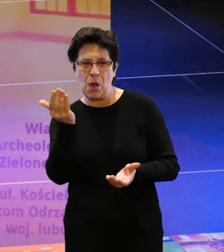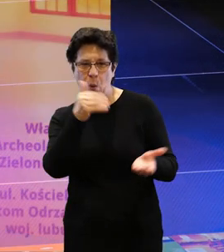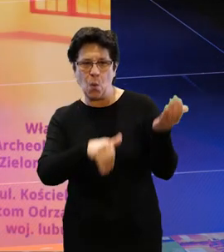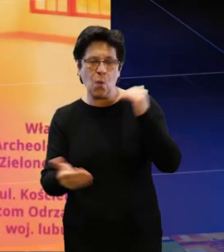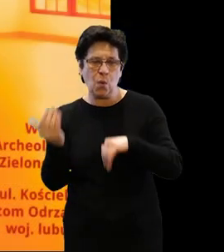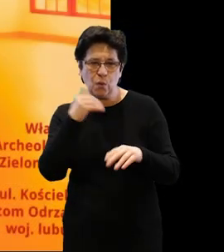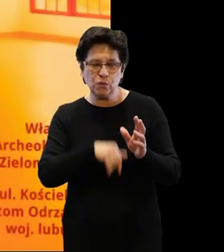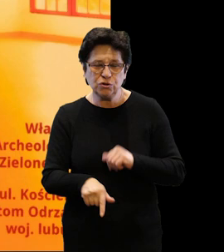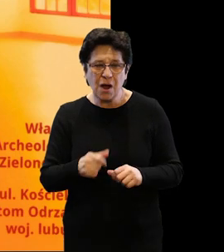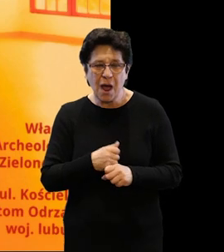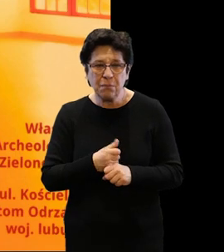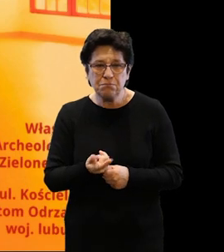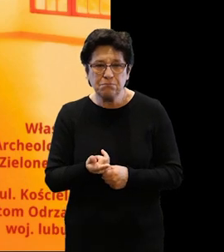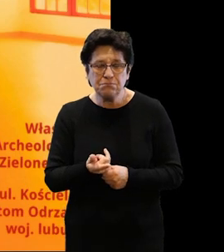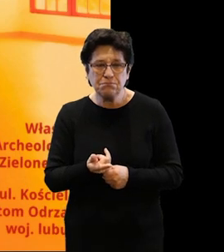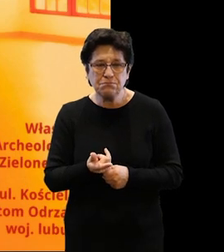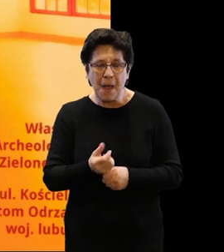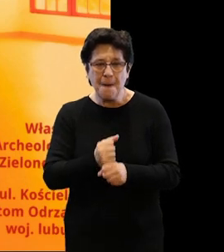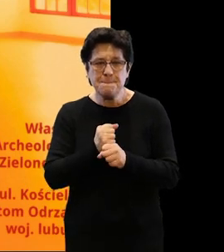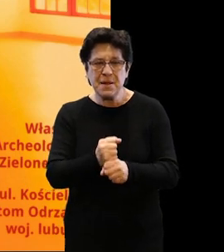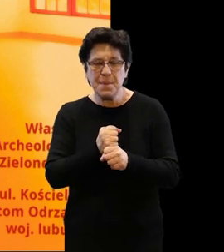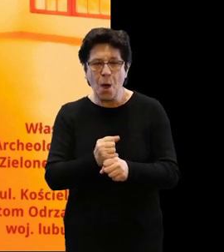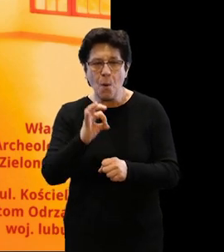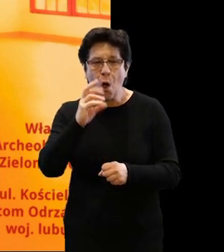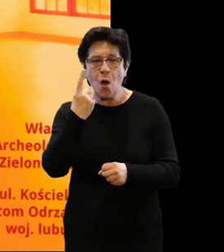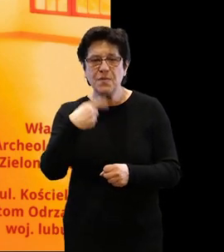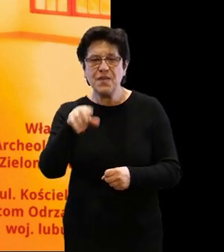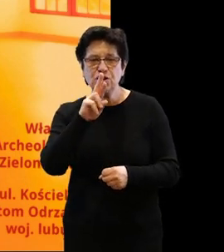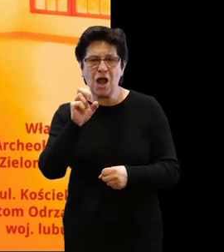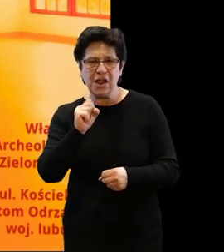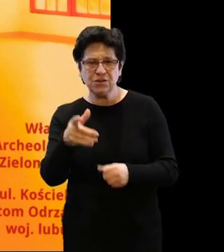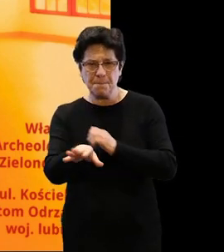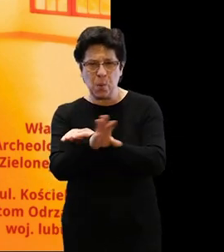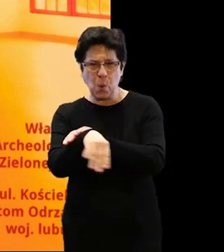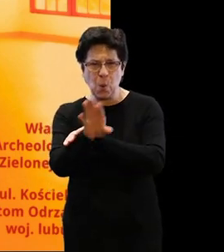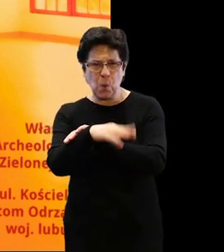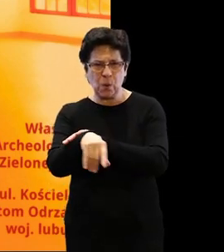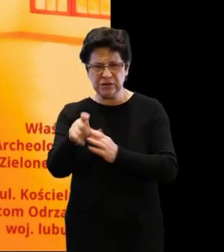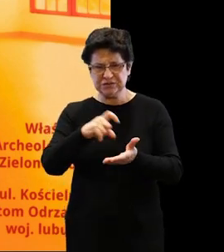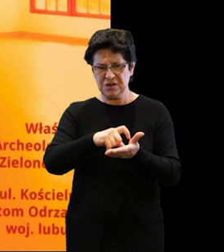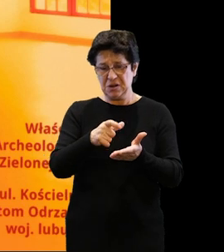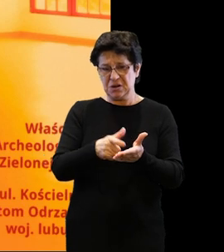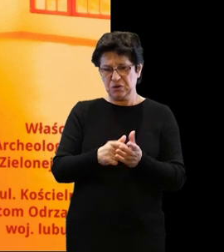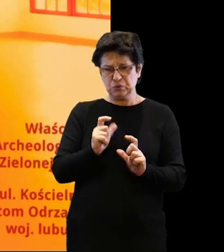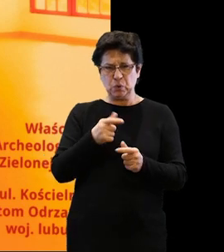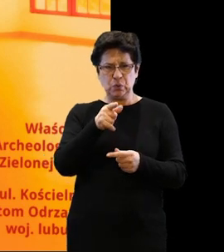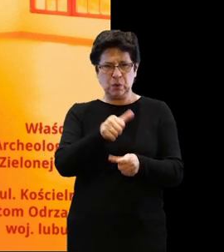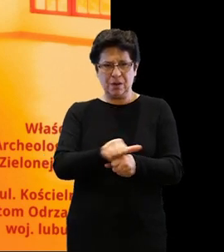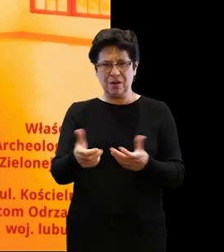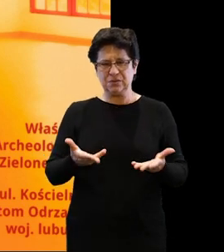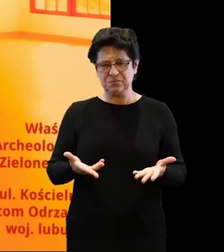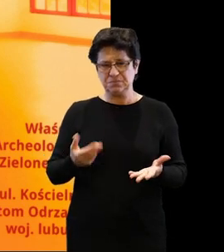Bytom Odrzański i pusta hala ale może to jest tak specjalnie żeby zachęcić bo już tam coś